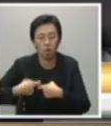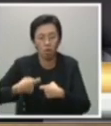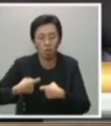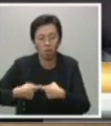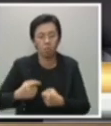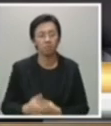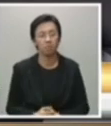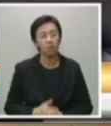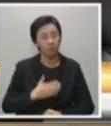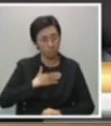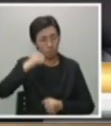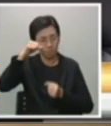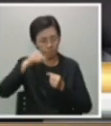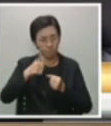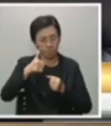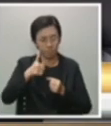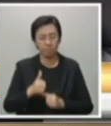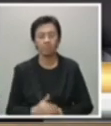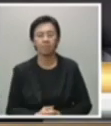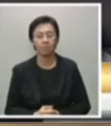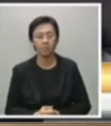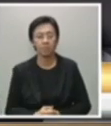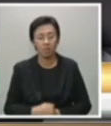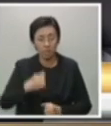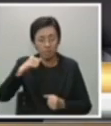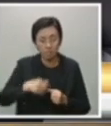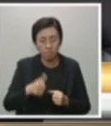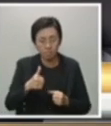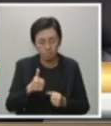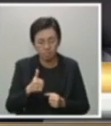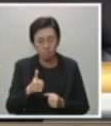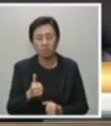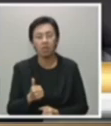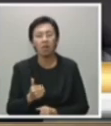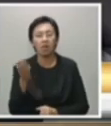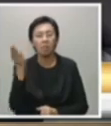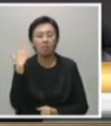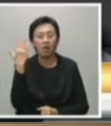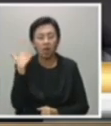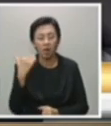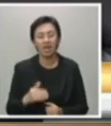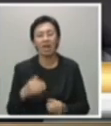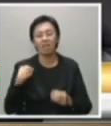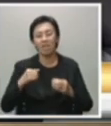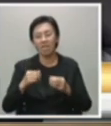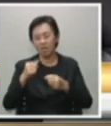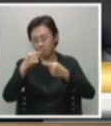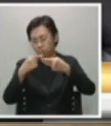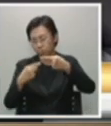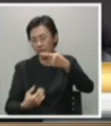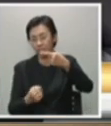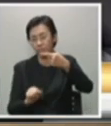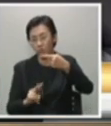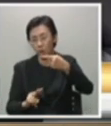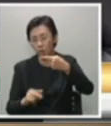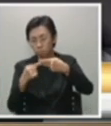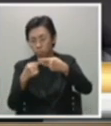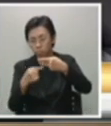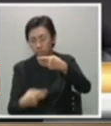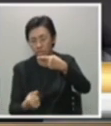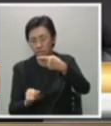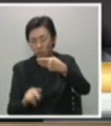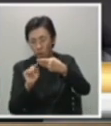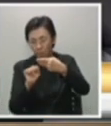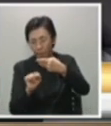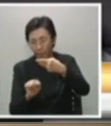จำได้ดีท่านประธานครับในห้วงเวลานั้นเนี่ยได้เขียนค่านิยม12ประการขึ้นมาเดี๋ยวนี้ไม่มีใครจำได้หรอกครับท่าน